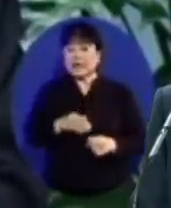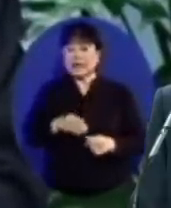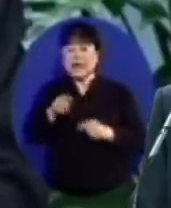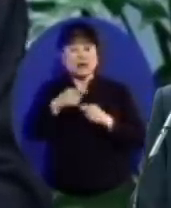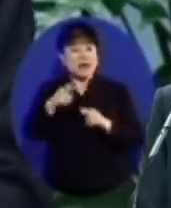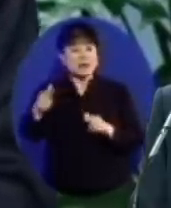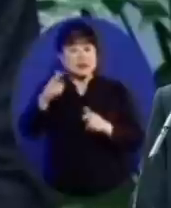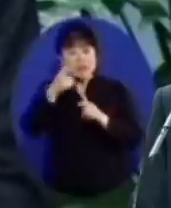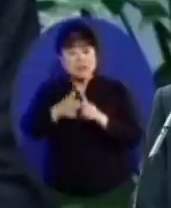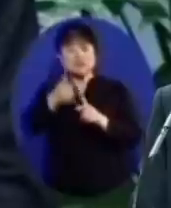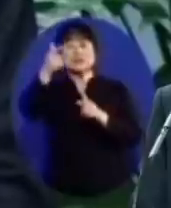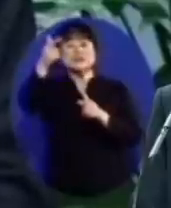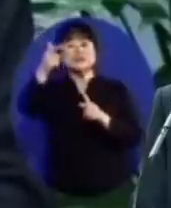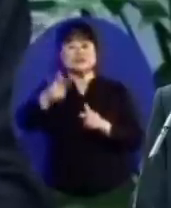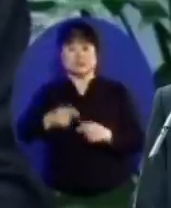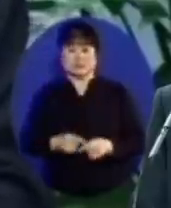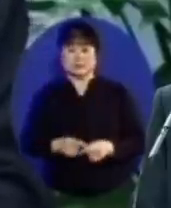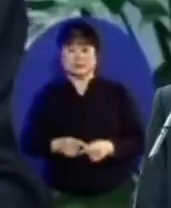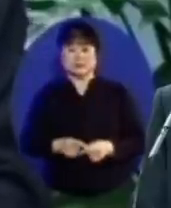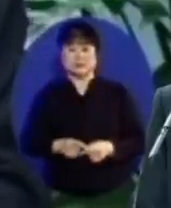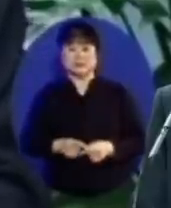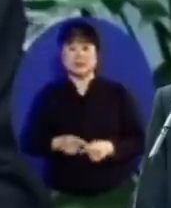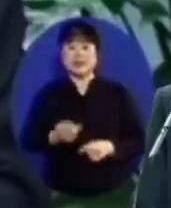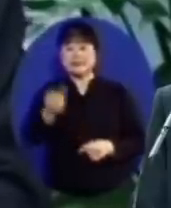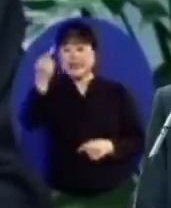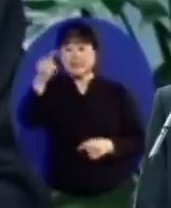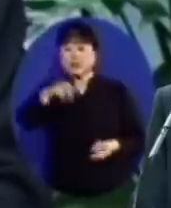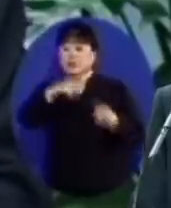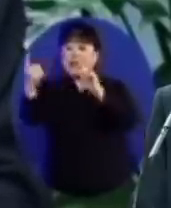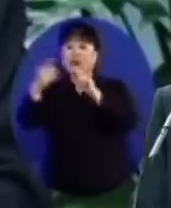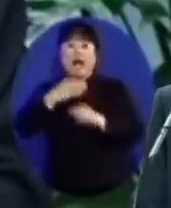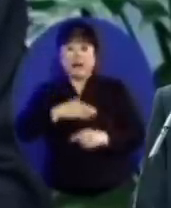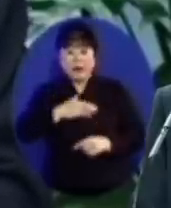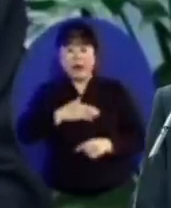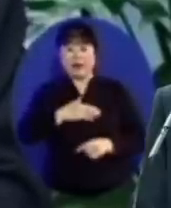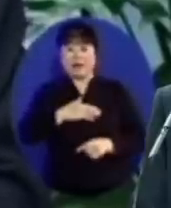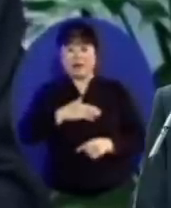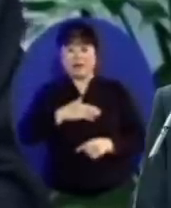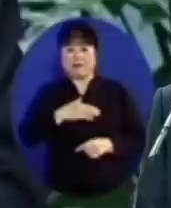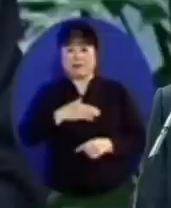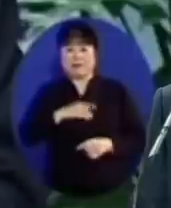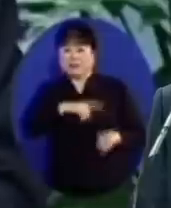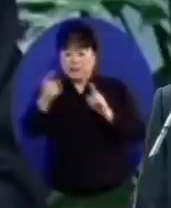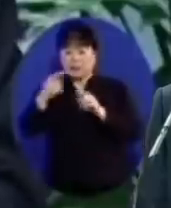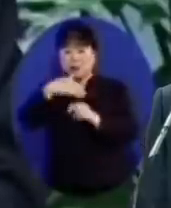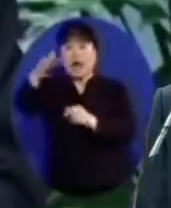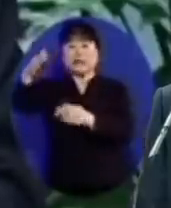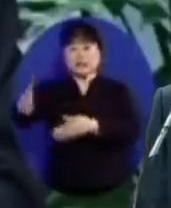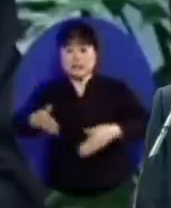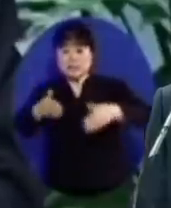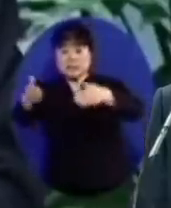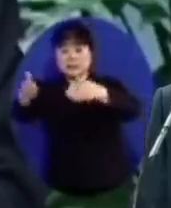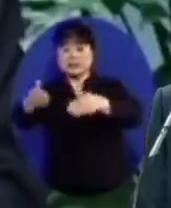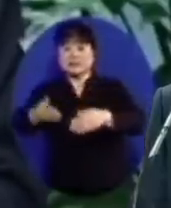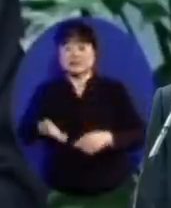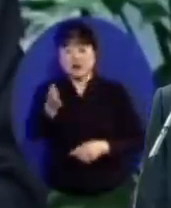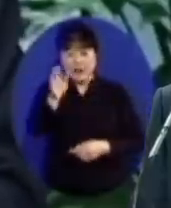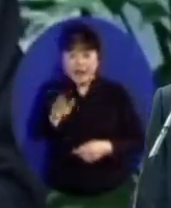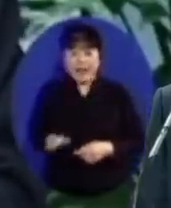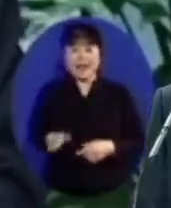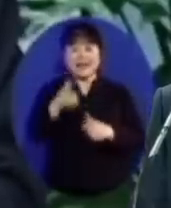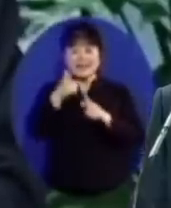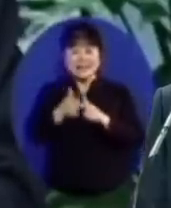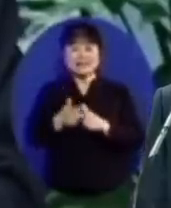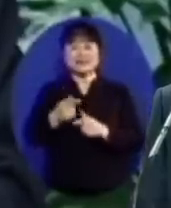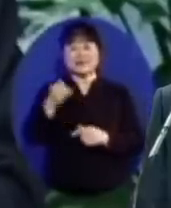아닙니다. 예수님은 나사로가 살아날 것을 알고 계십니다. 당신이 살리려고 가는 것입니다. 그럼에도 불구하고